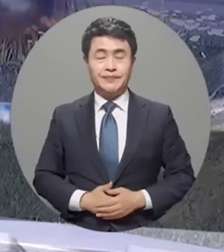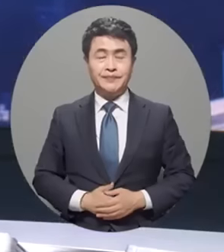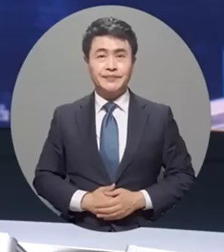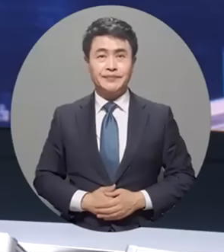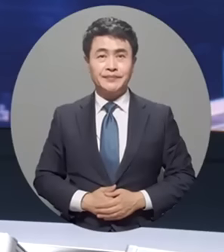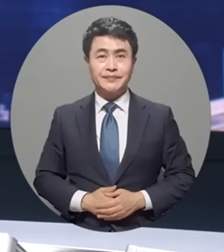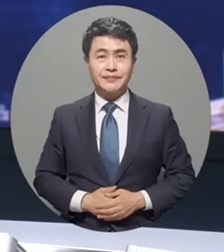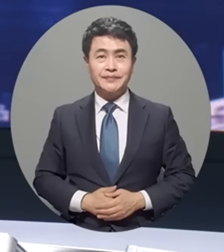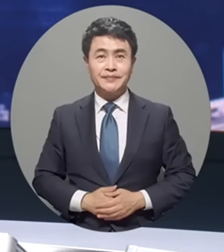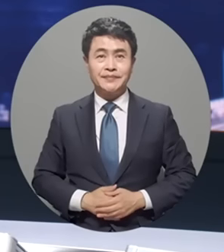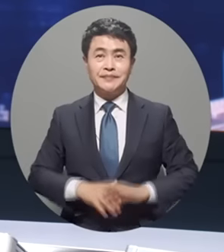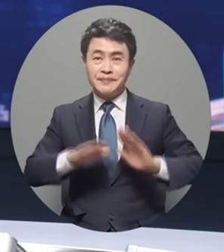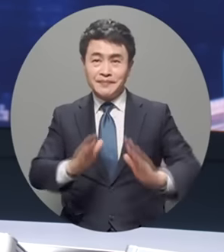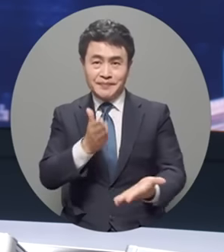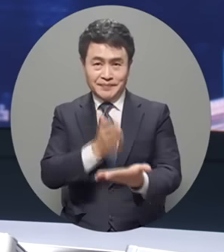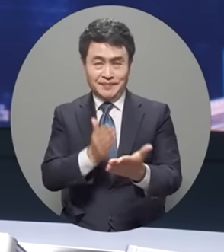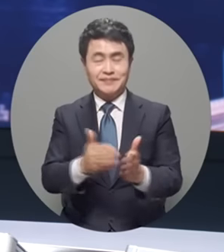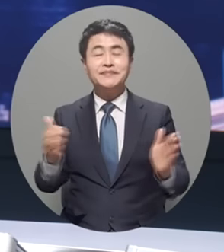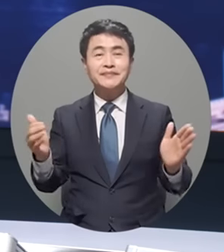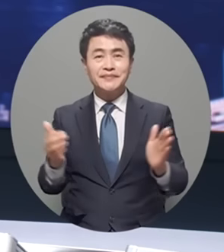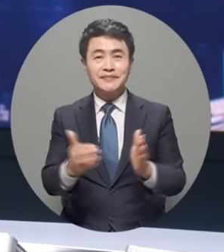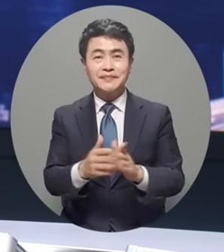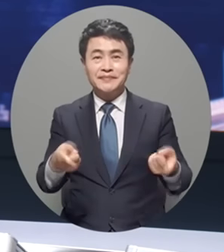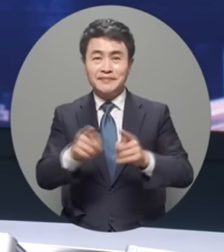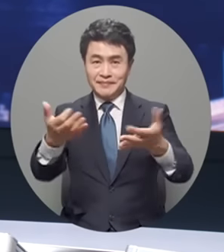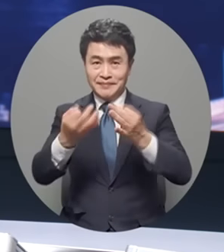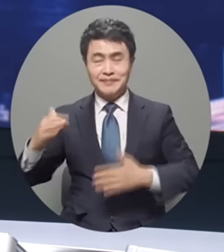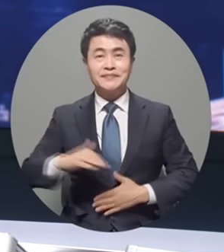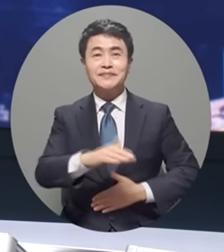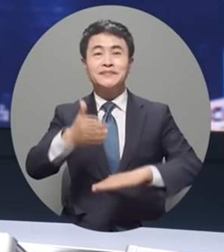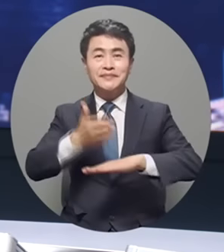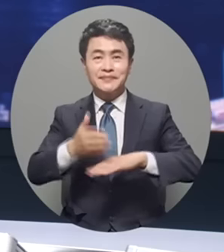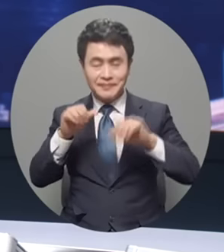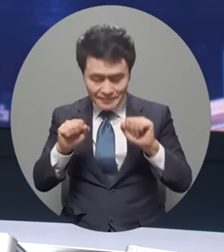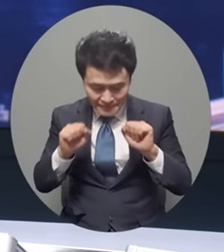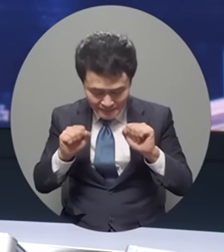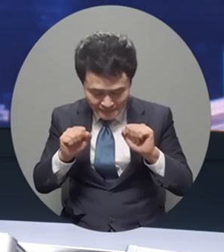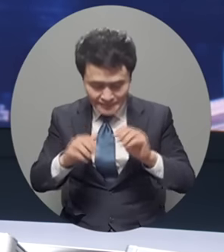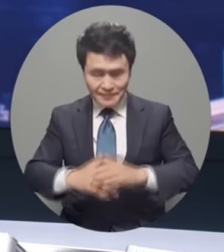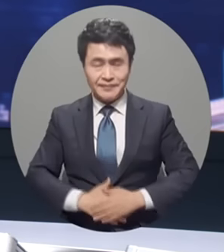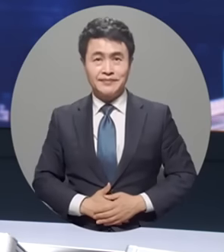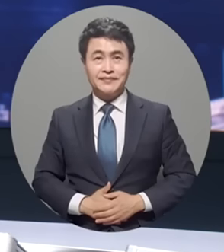오늘 소식은 여기까지입니다. 함께해 주신 여러분 고맙습니다.